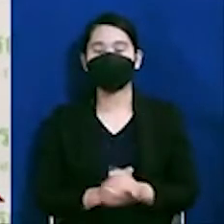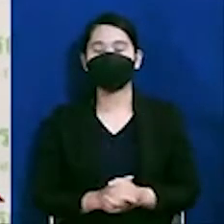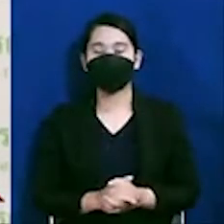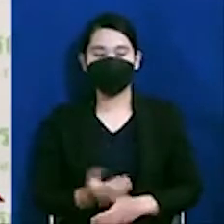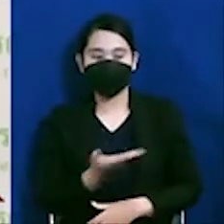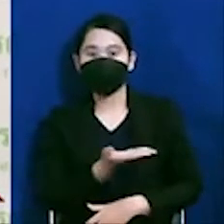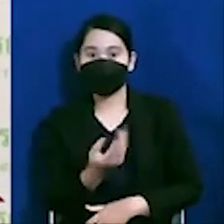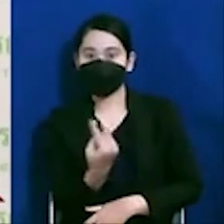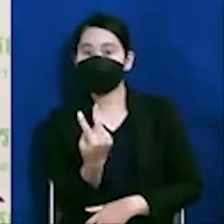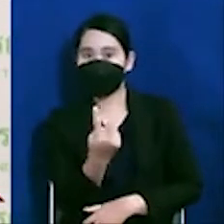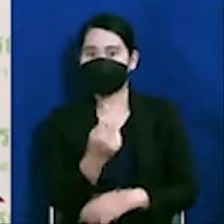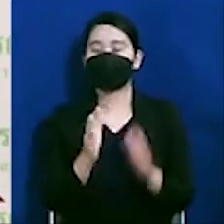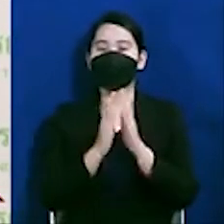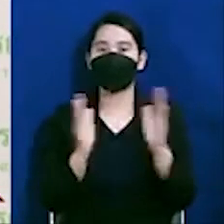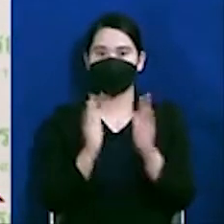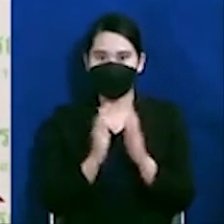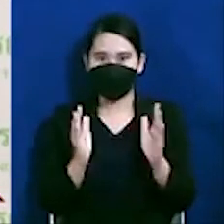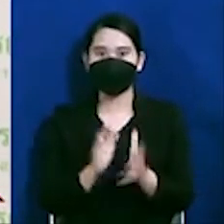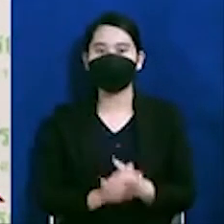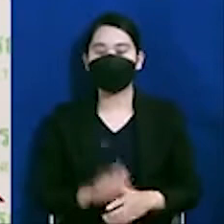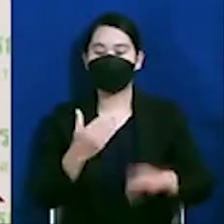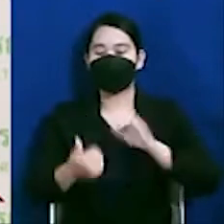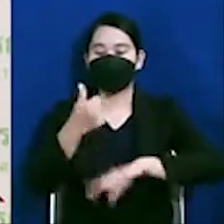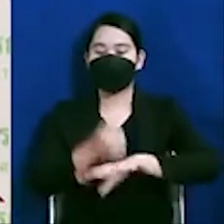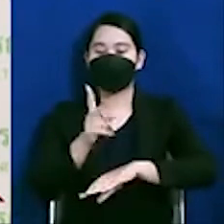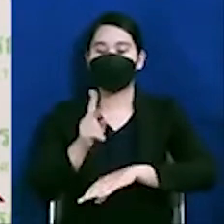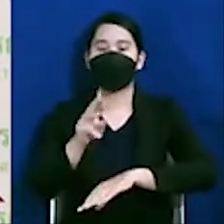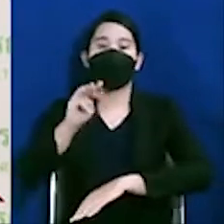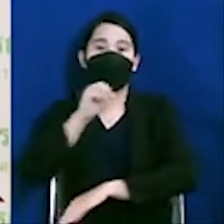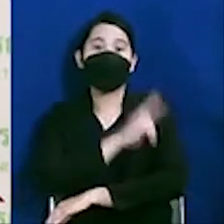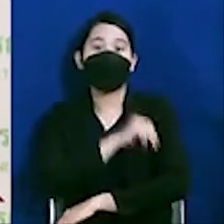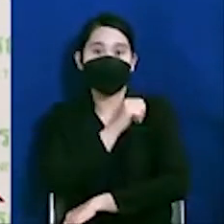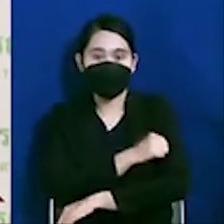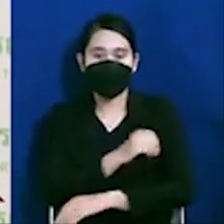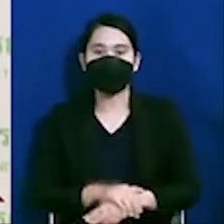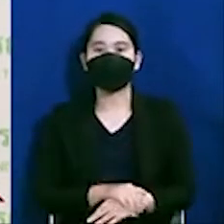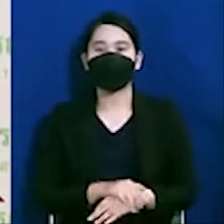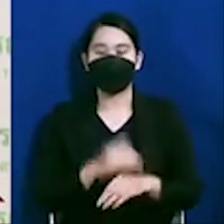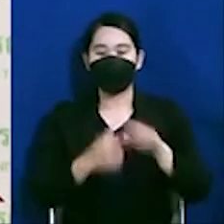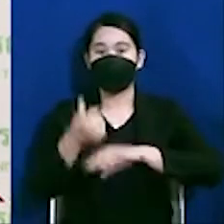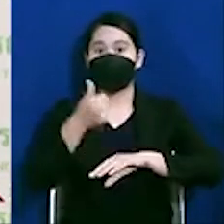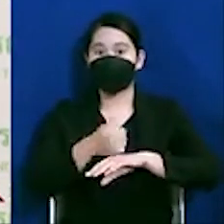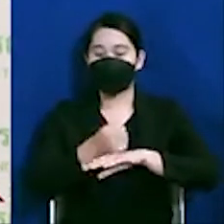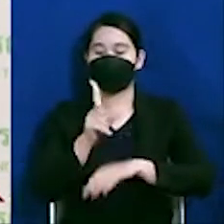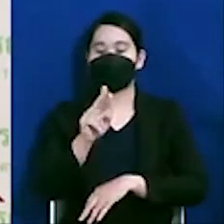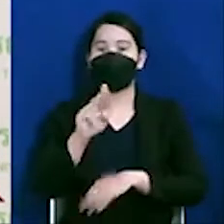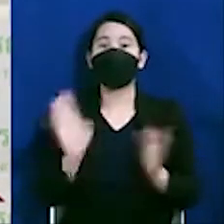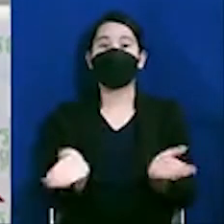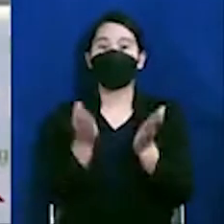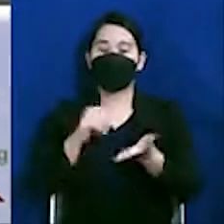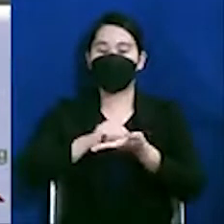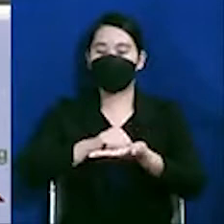อธิบดีทั้งสองท่านครับอธิบดีกรมการแพทย์นายแพทย์สมศักดิ์อะกสิณและอธิบดีกรมสนับสนุนบริการครับ